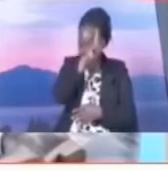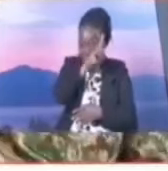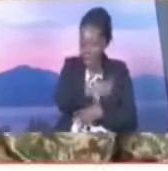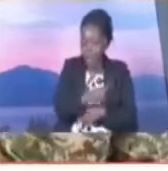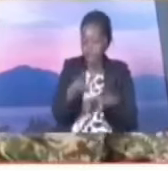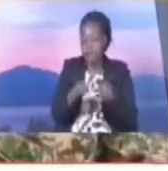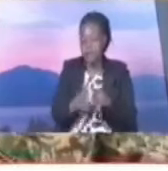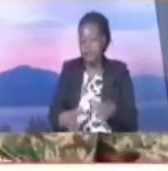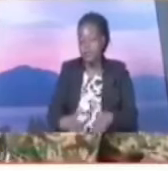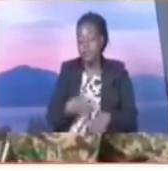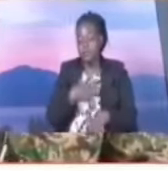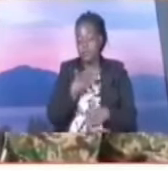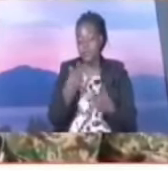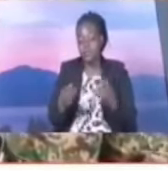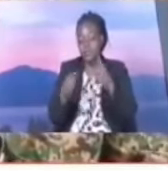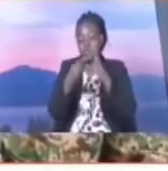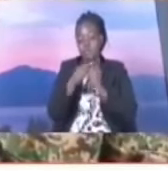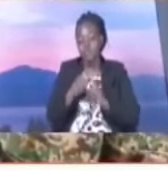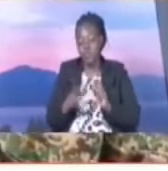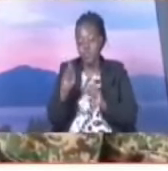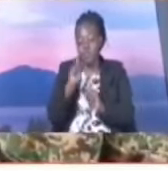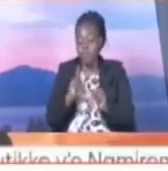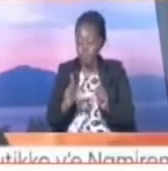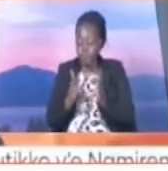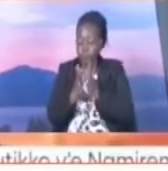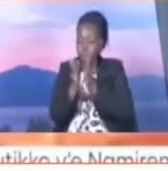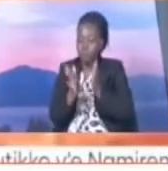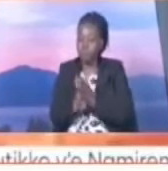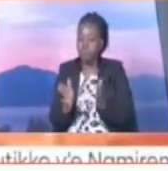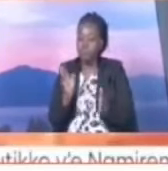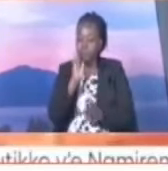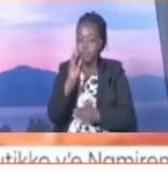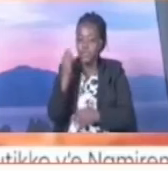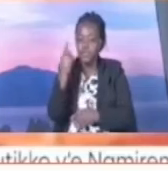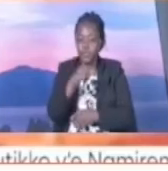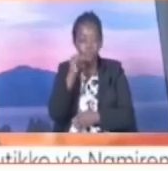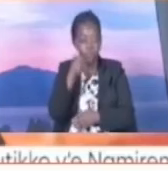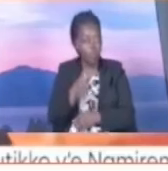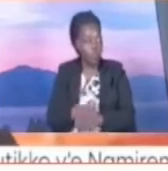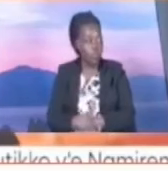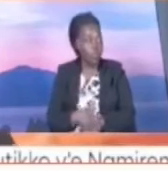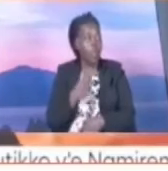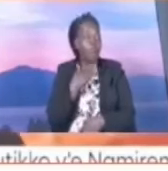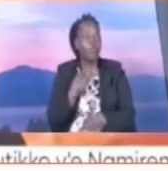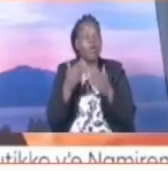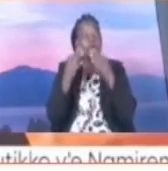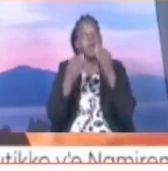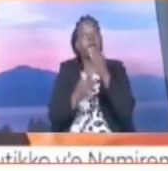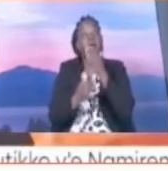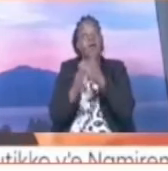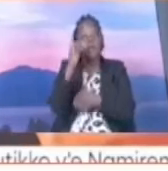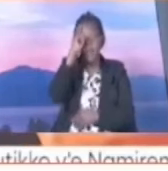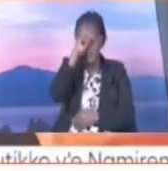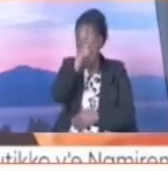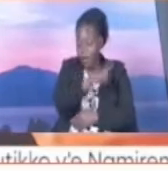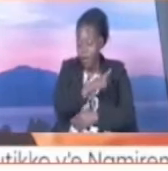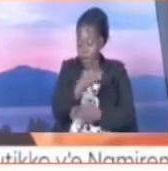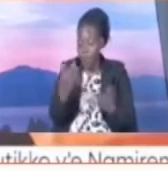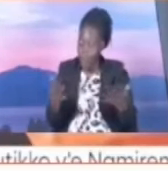n'alambula ne ku muwendo gw'abagenyi abasuubirwa olunaku olw'enkya. Njagala nnyo okwebaza omutanda bwe